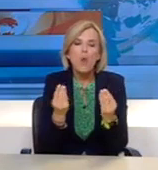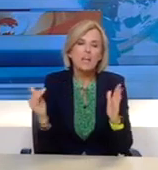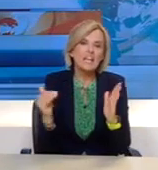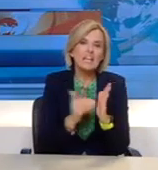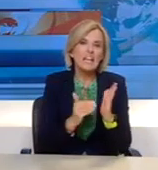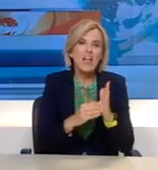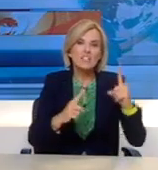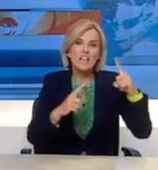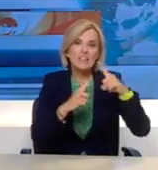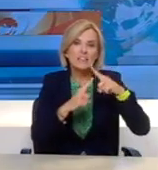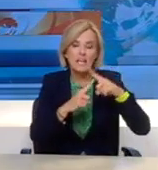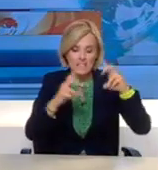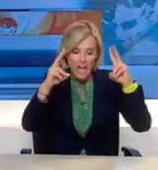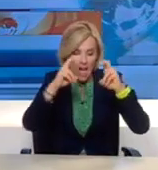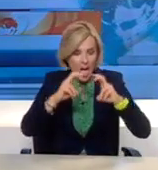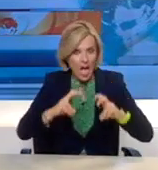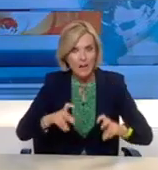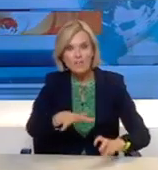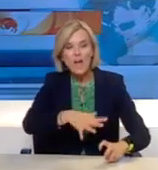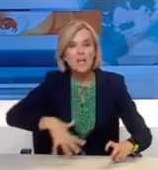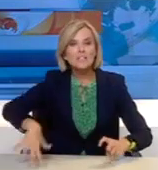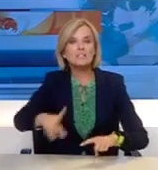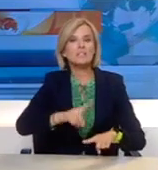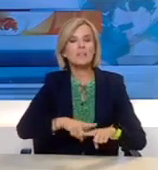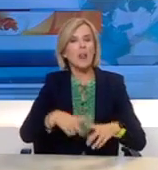σημείο για να έχουμε έτσι αξιόπιστα στοιχεία.